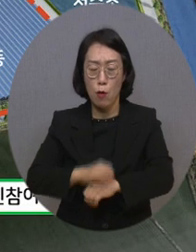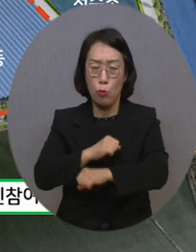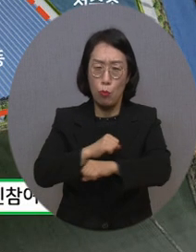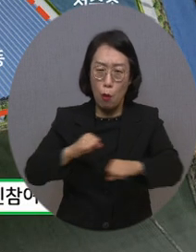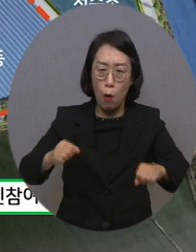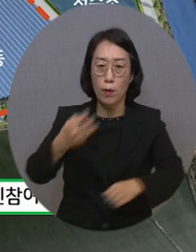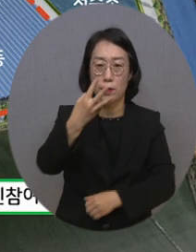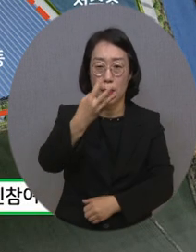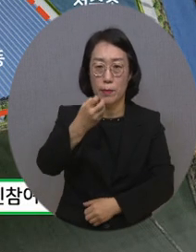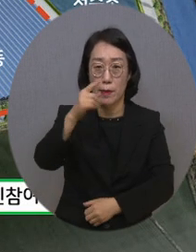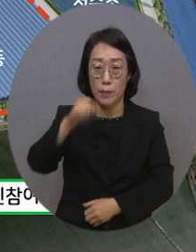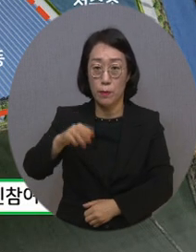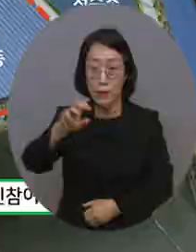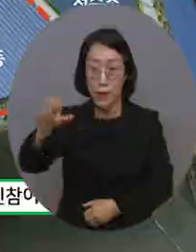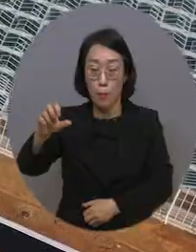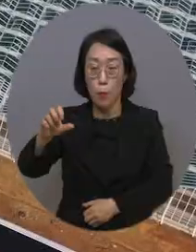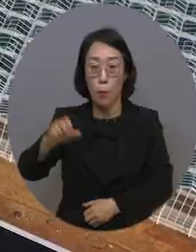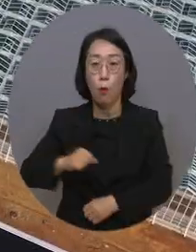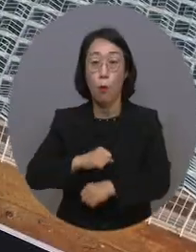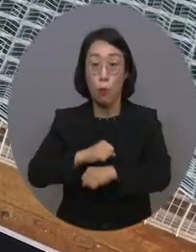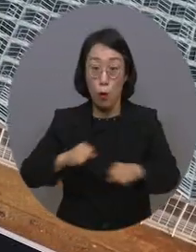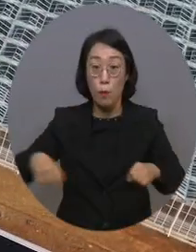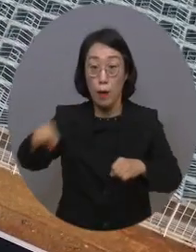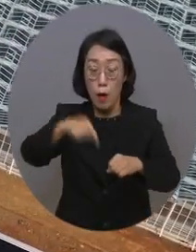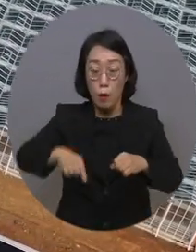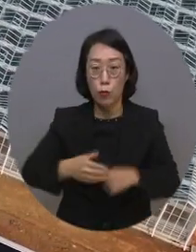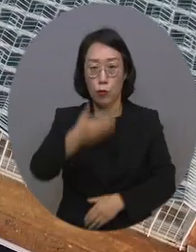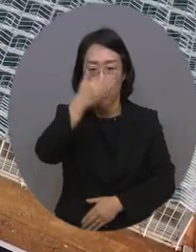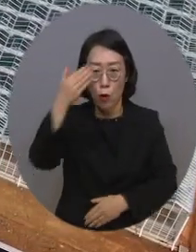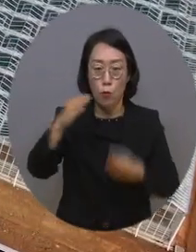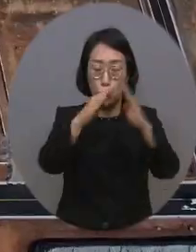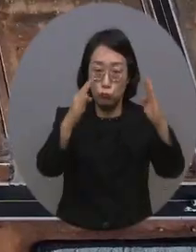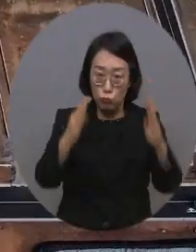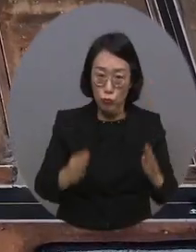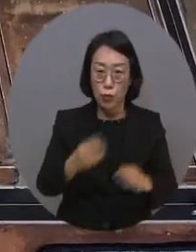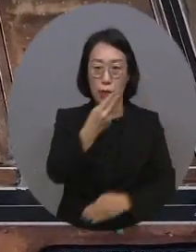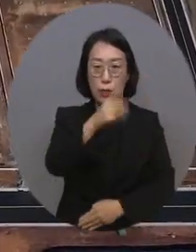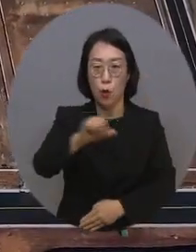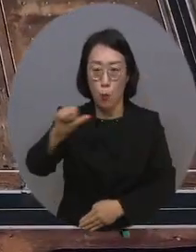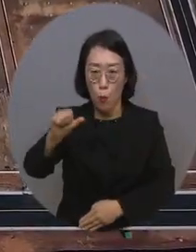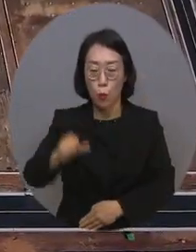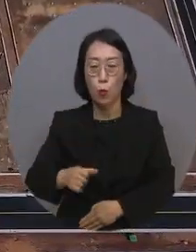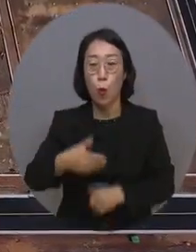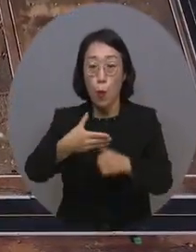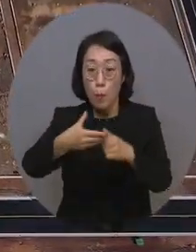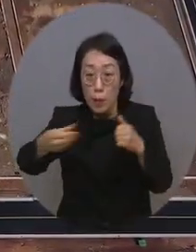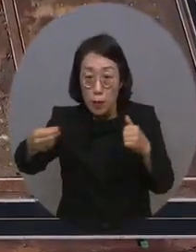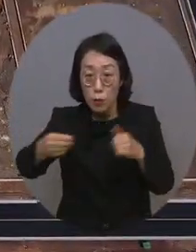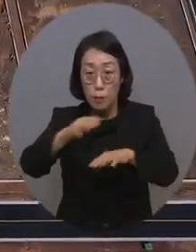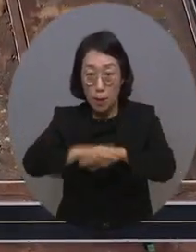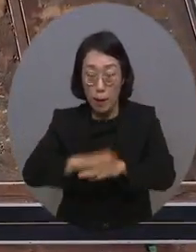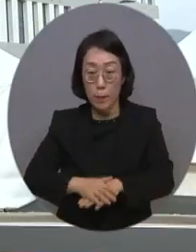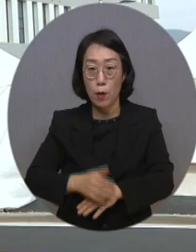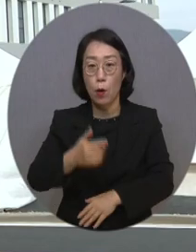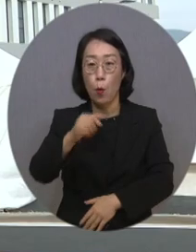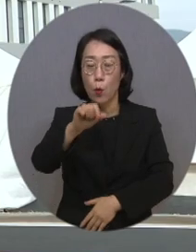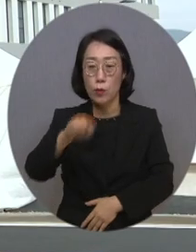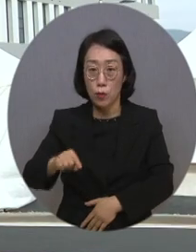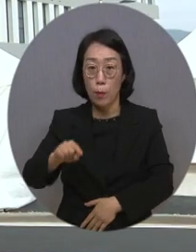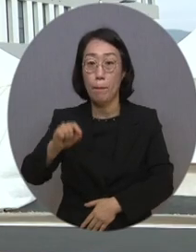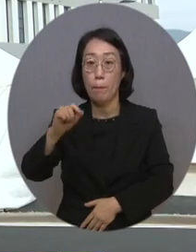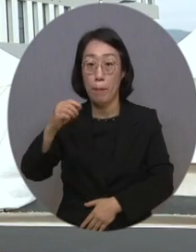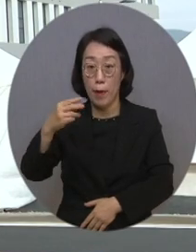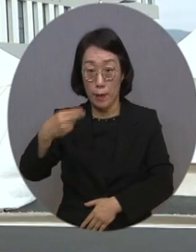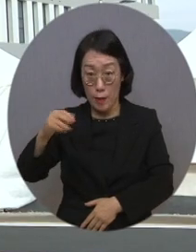면적 33.35헥타르로 청년 보육원실 2.5헥타르, 청년 임대영팜 5.76헥타르,